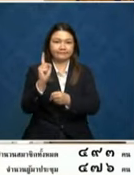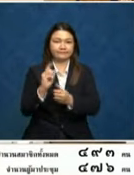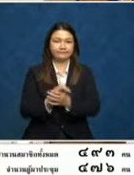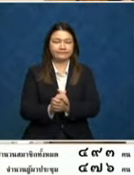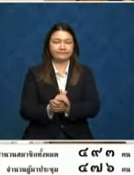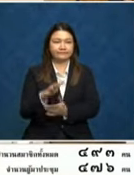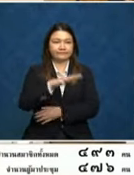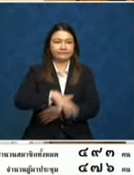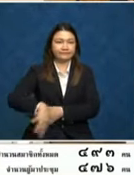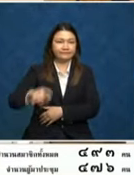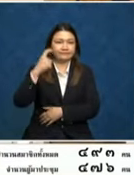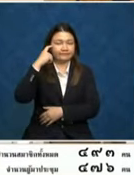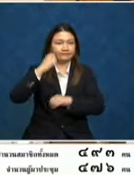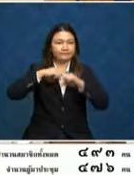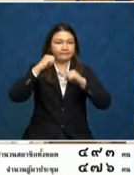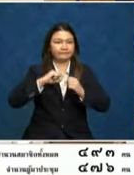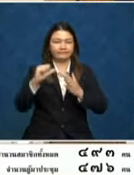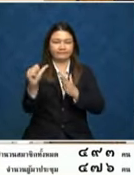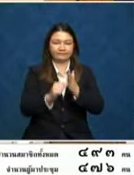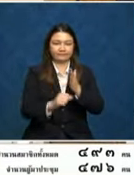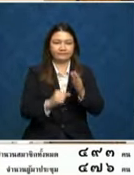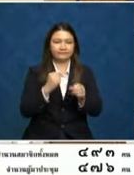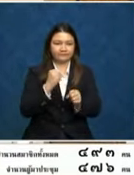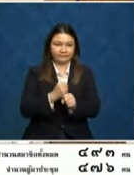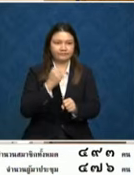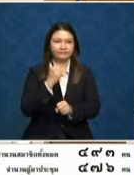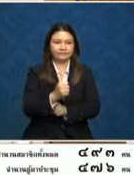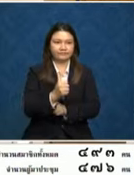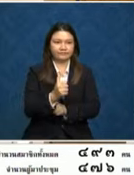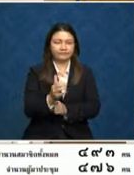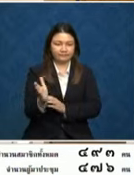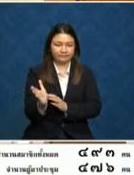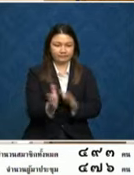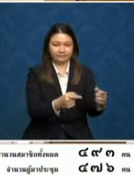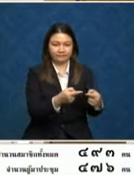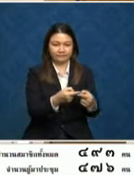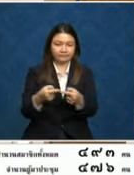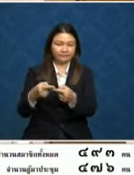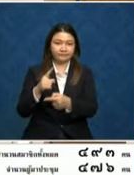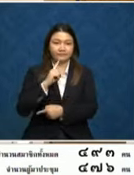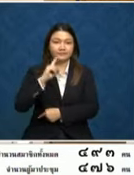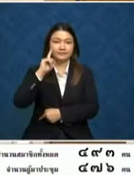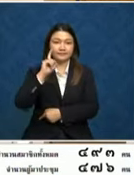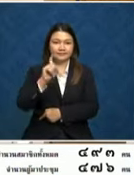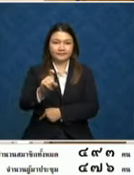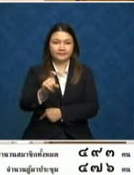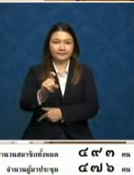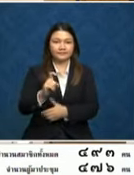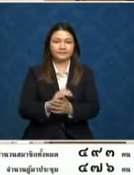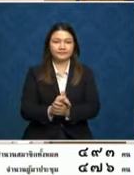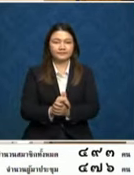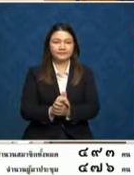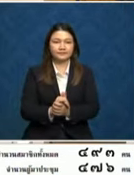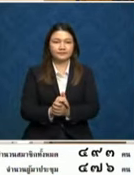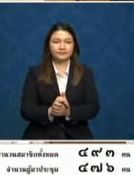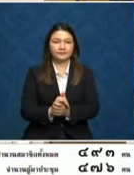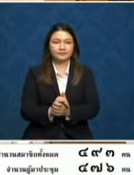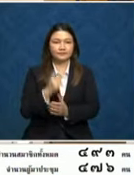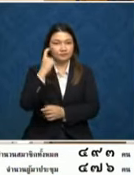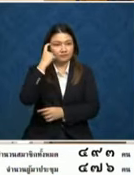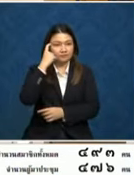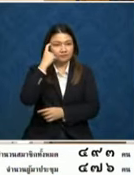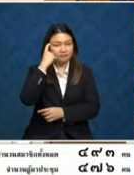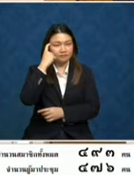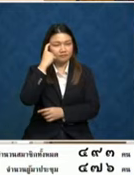ที่ประชุมเห็นด้วยกับการแก้ไขผมก็จะถามเป็นคำถามต่อมาถามสุดท้ายว่าจะเห็นด้ว